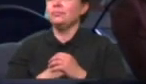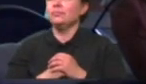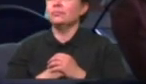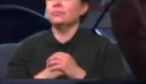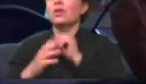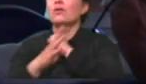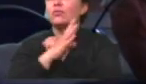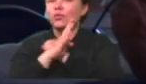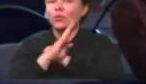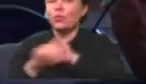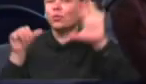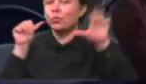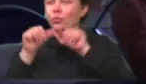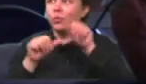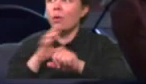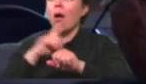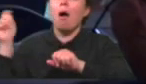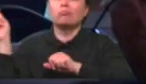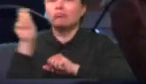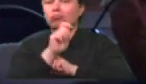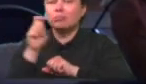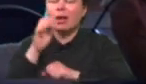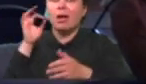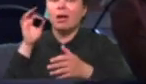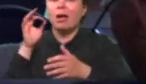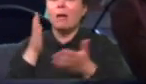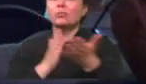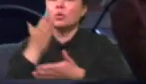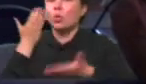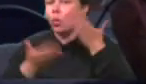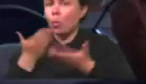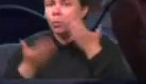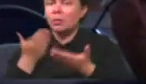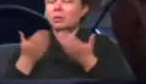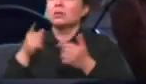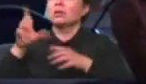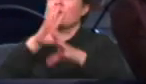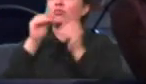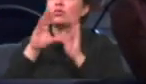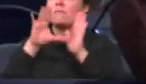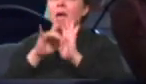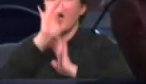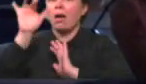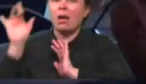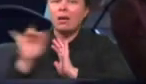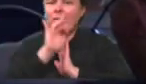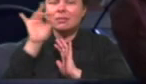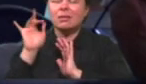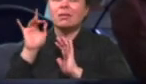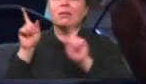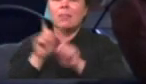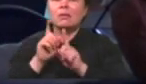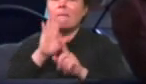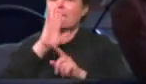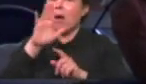W 96 roku przejeżdżałem przez Lubin. Te wszystkie miasta też mają ze